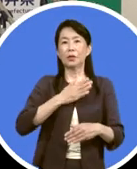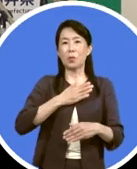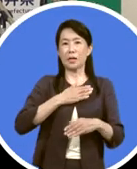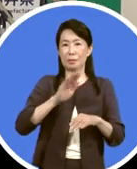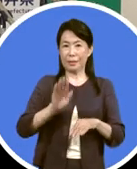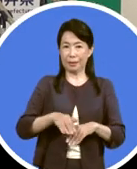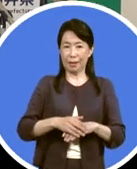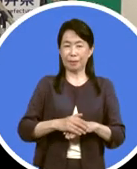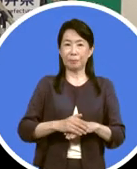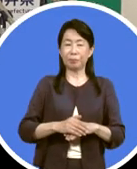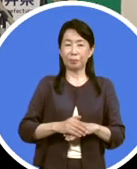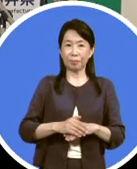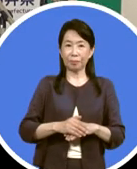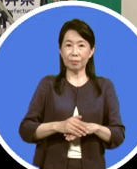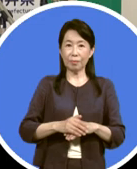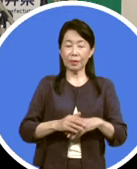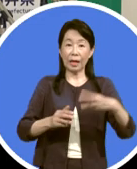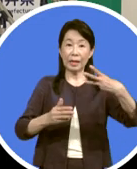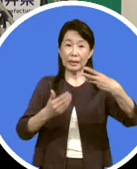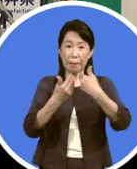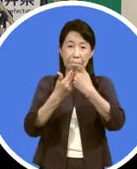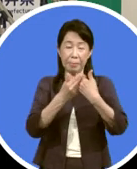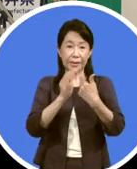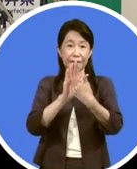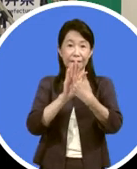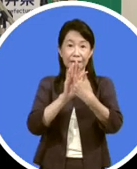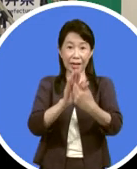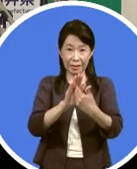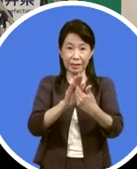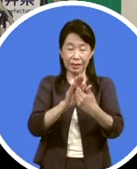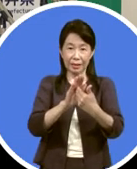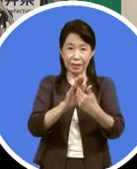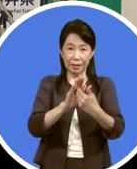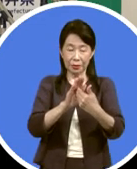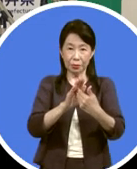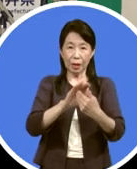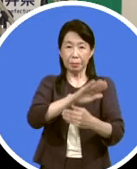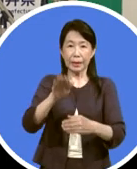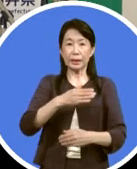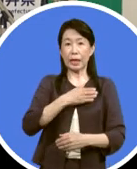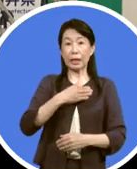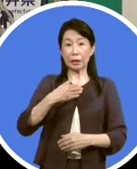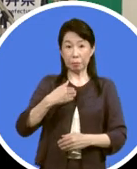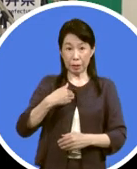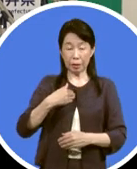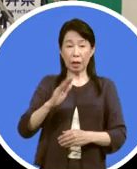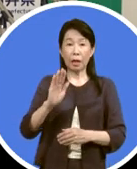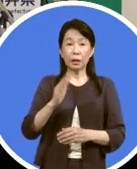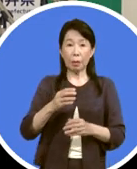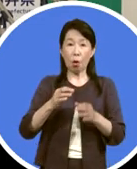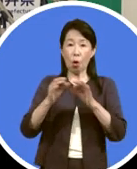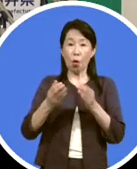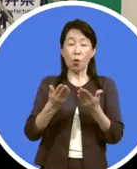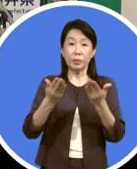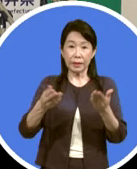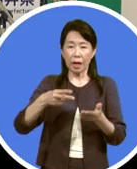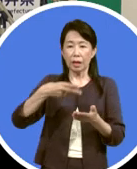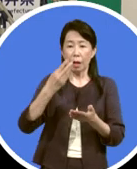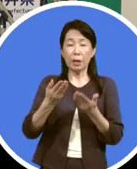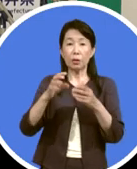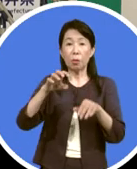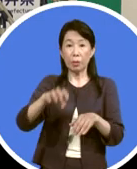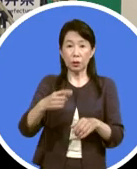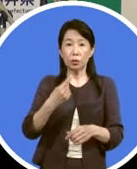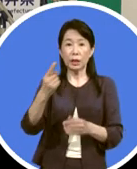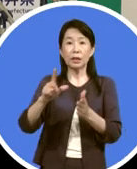なってきていると思います三密回避という風に言っておりますけれどもお店に行った時印象店なんか